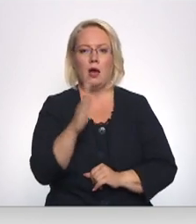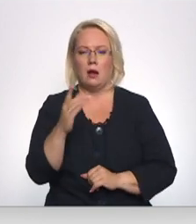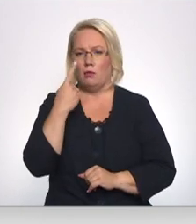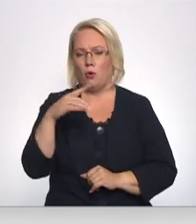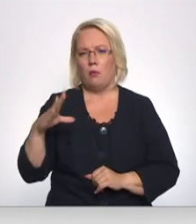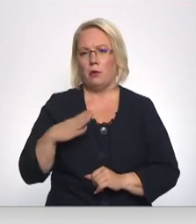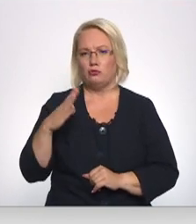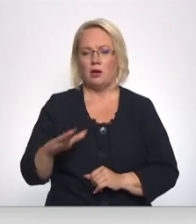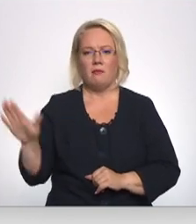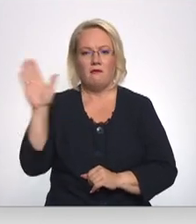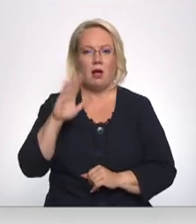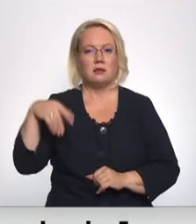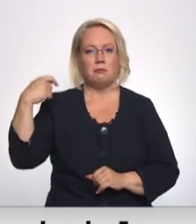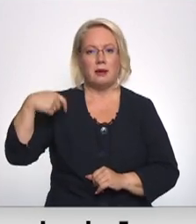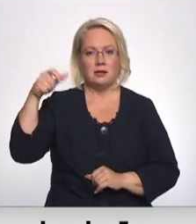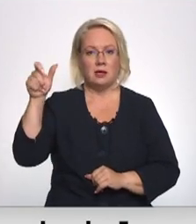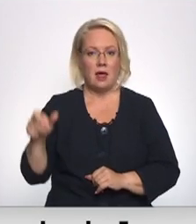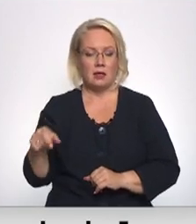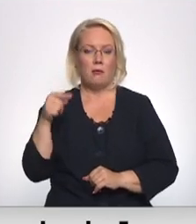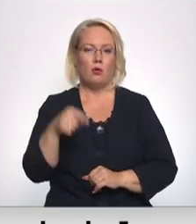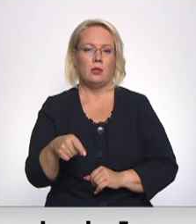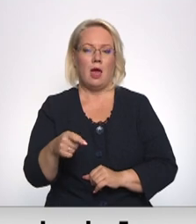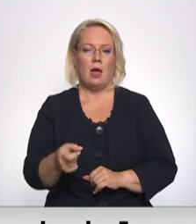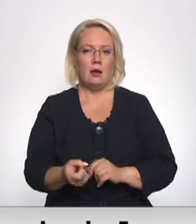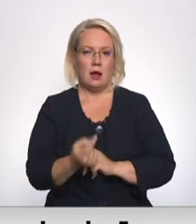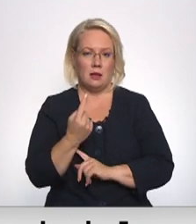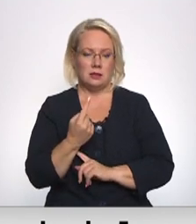bijušajiem valsts prezidentiem. Un šeit radīsies